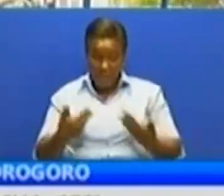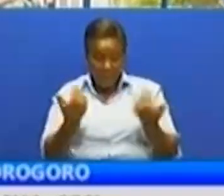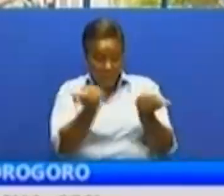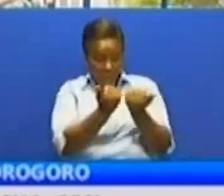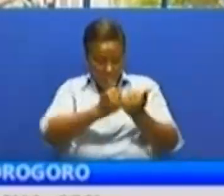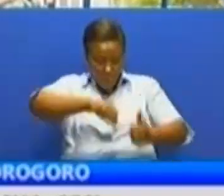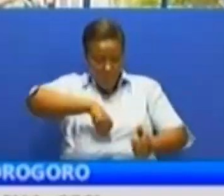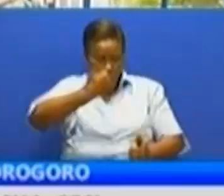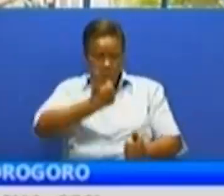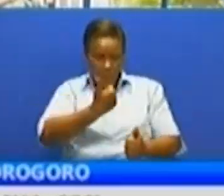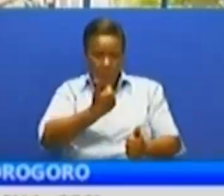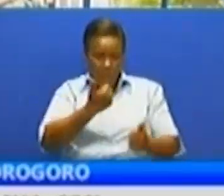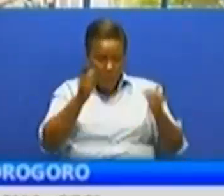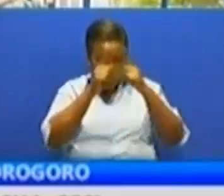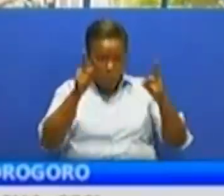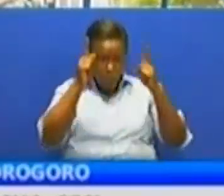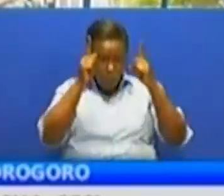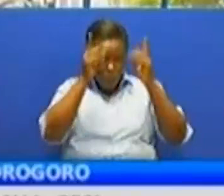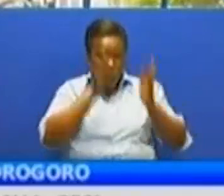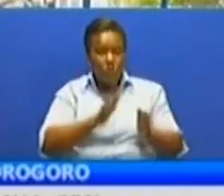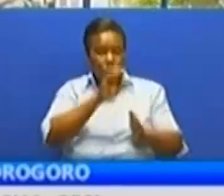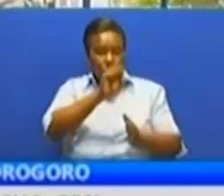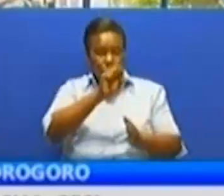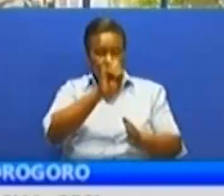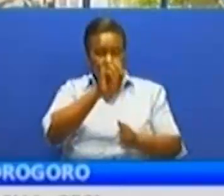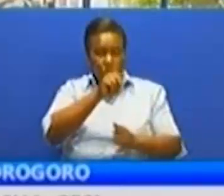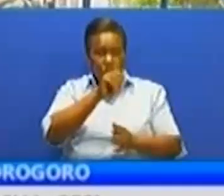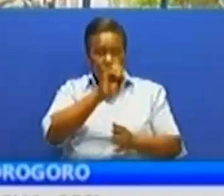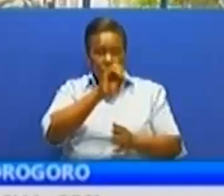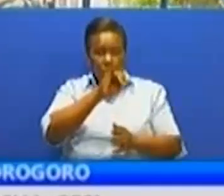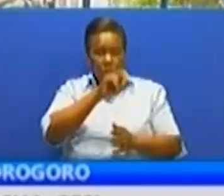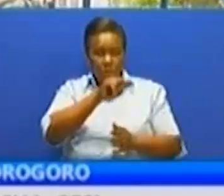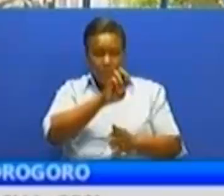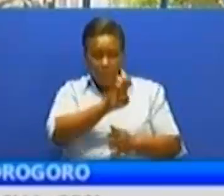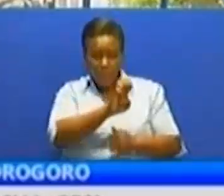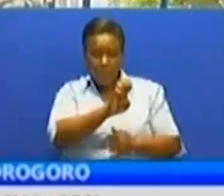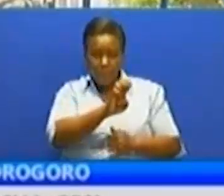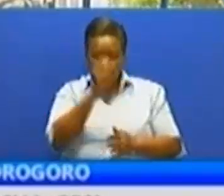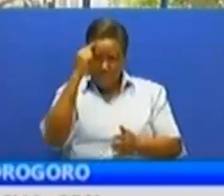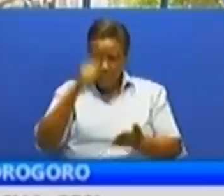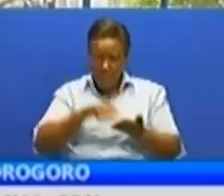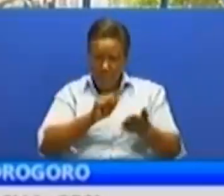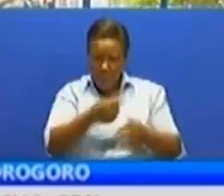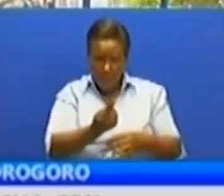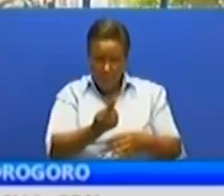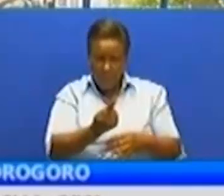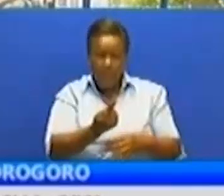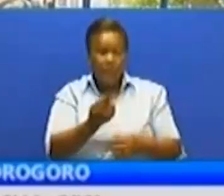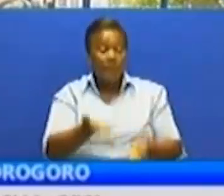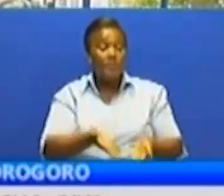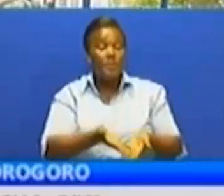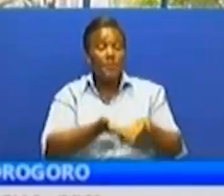inazalishwa hapa katika chuo kikuu cha kilimo na mifugo hapa Sokoine, ni kwamba